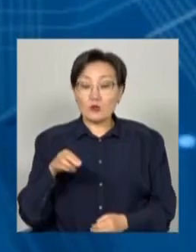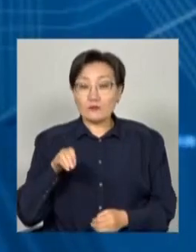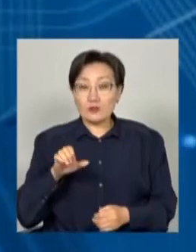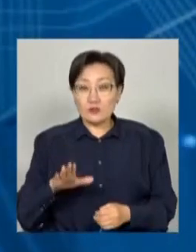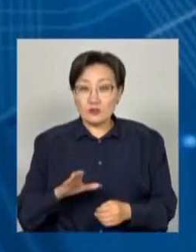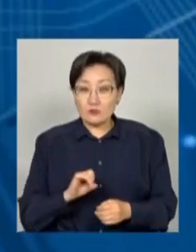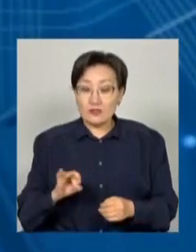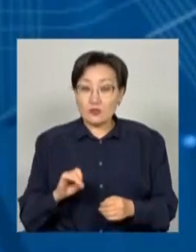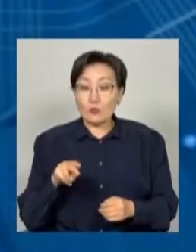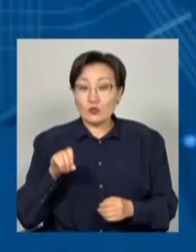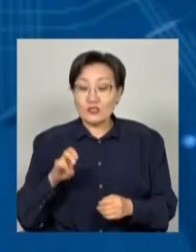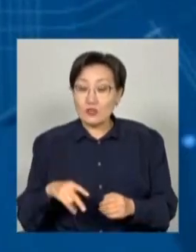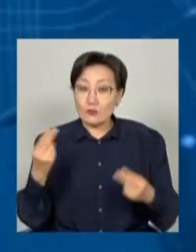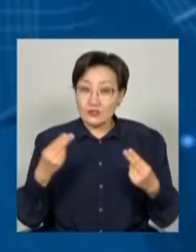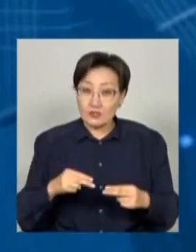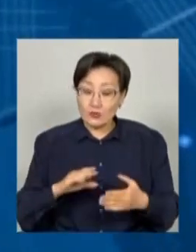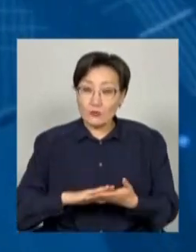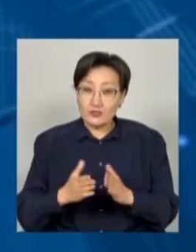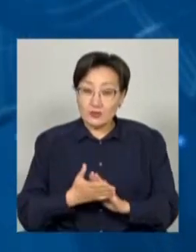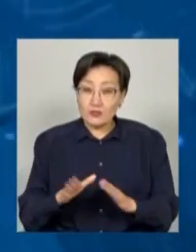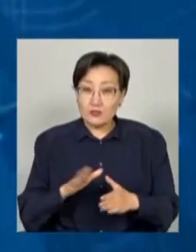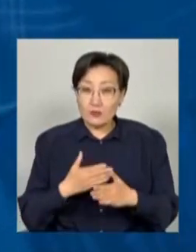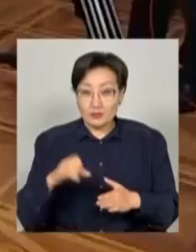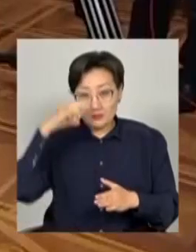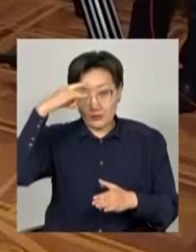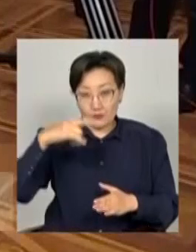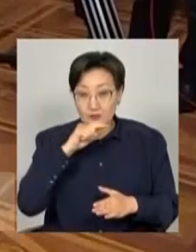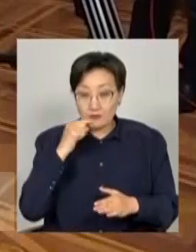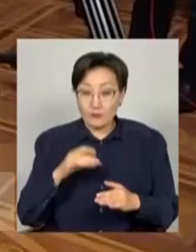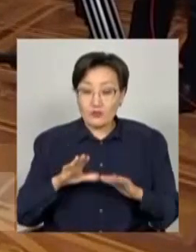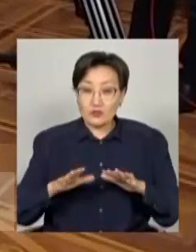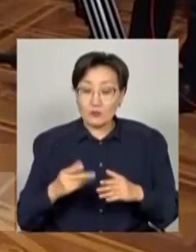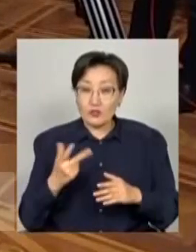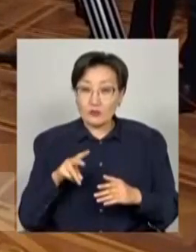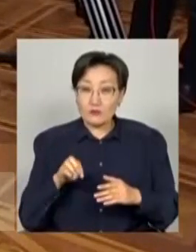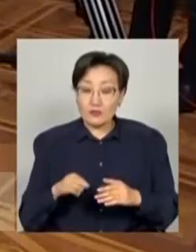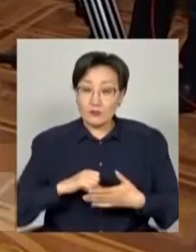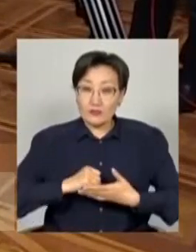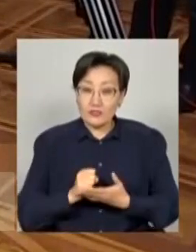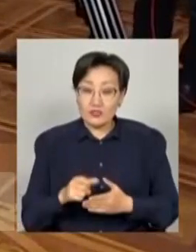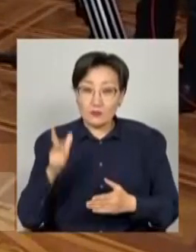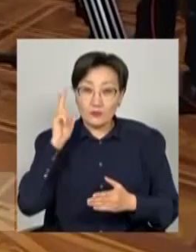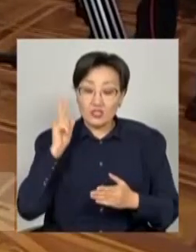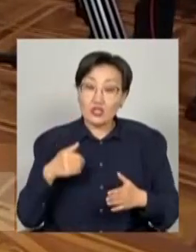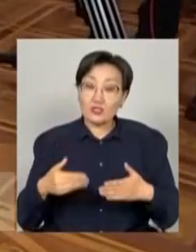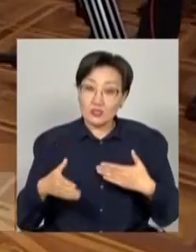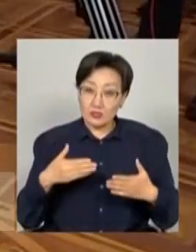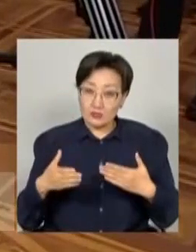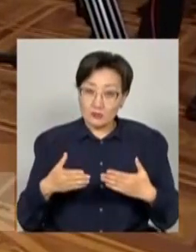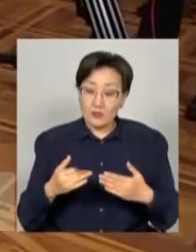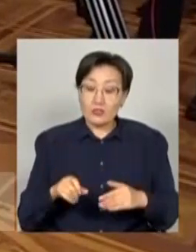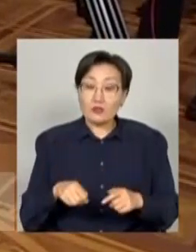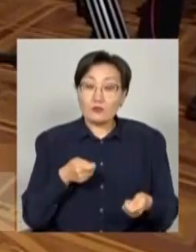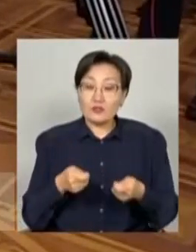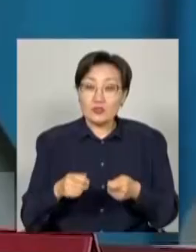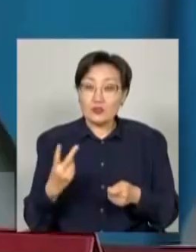Касым-Жомарт Токаев и Владимир Путин подписали декларацию между Казахстаном и Россией по случаю 30-летия установления дипломатических отношений.